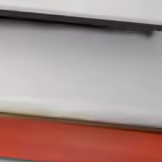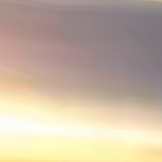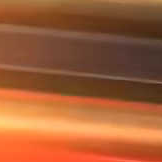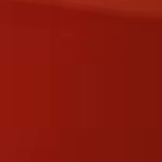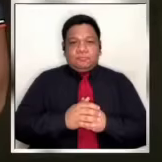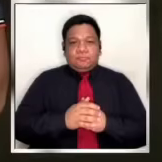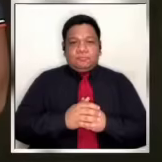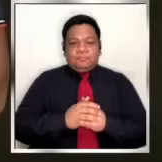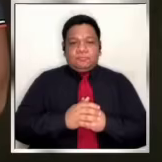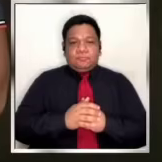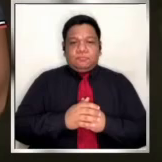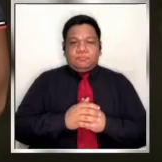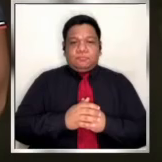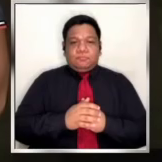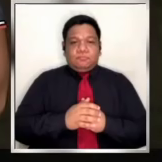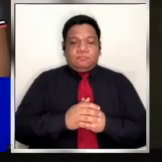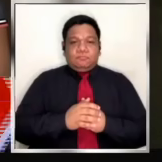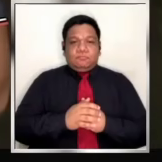Raffy!